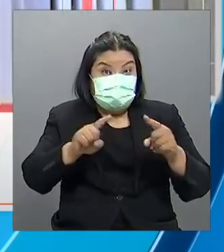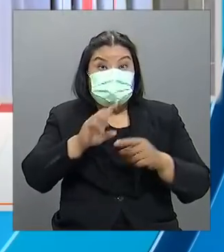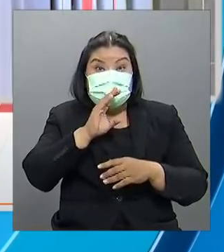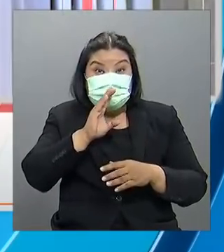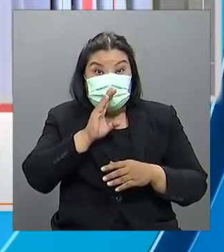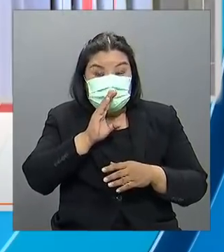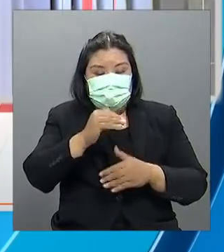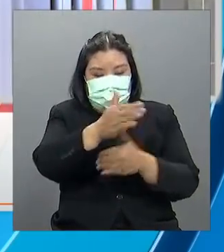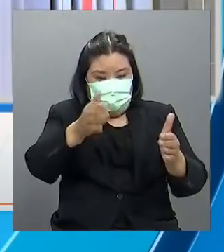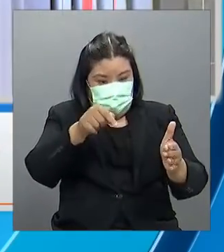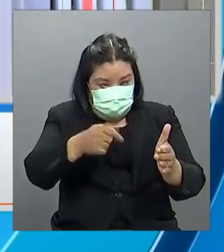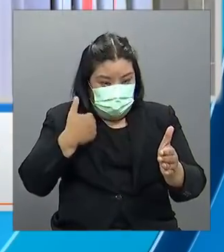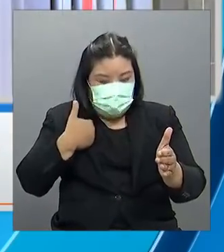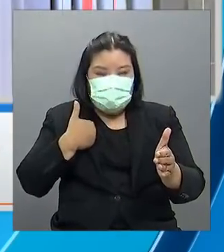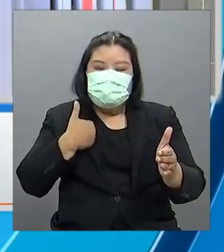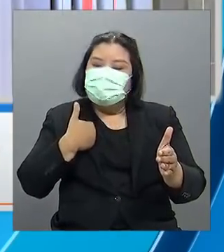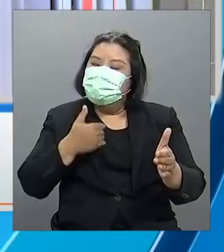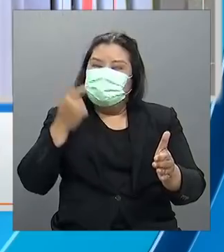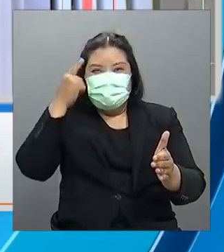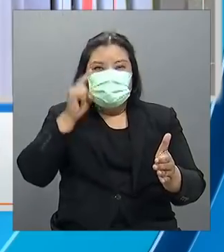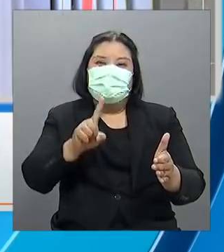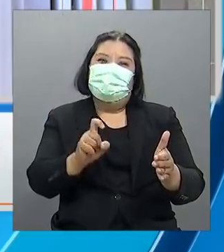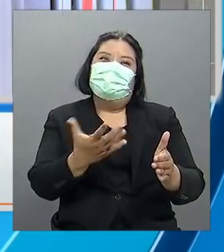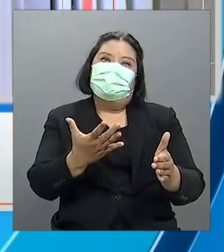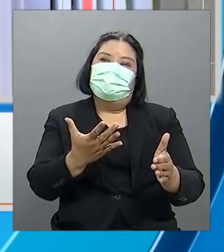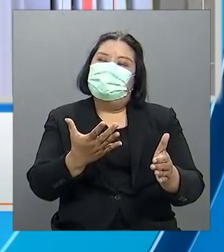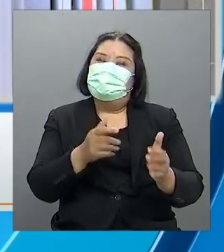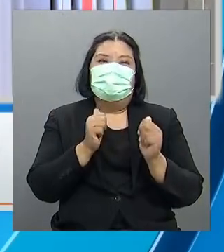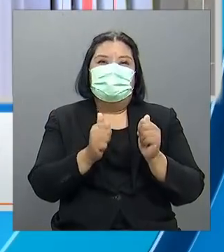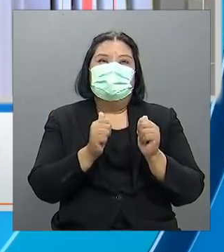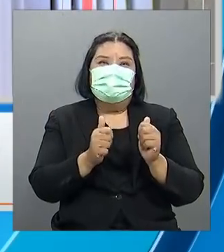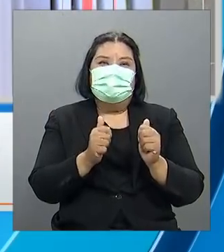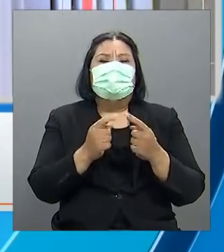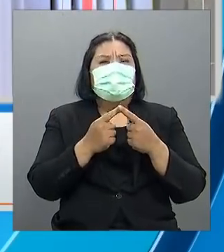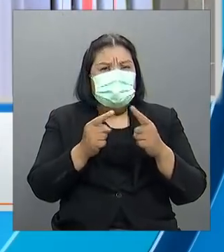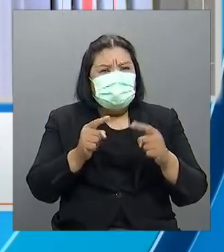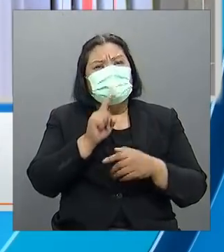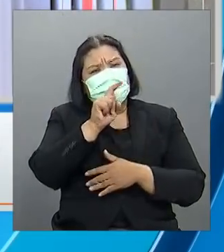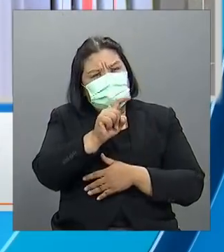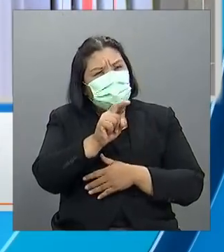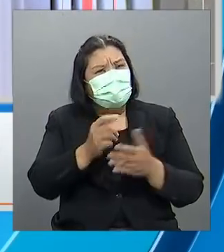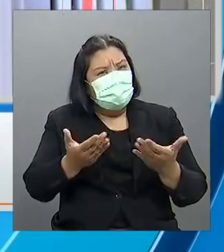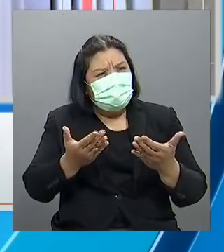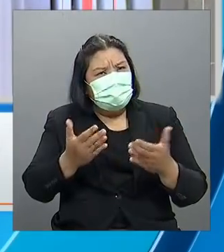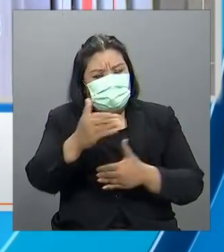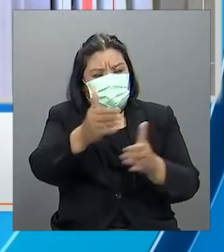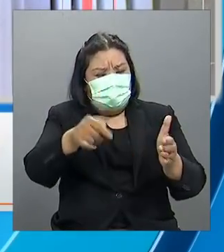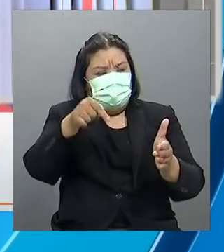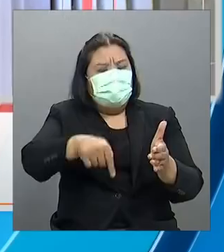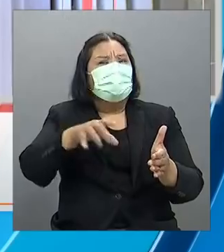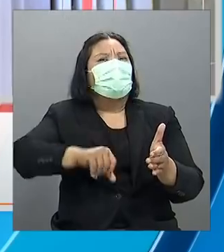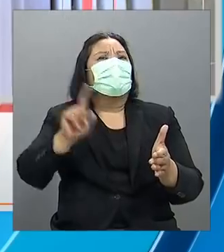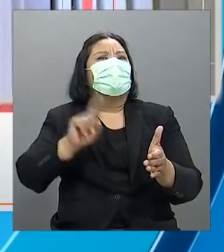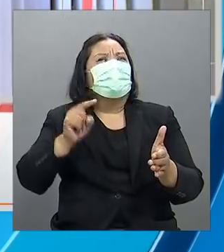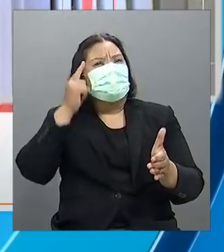ายตั้งชื่อได้แบบแหมทัชชิ่งจริงๆนะเอ็นเกจสุดๆนะครับแต่ทีนี้อยากถามถึงความเป็นมาของกล่องรอดตายก่อนว่ามันมีจุดประส